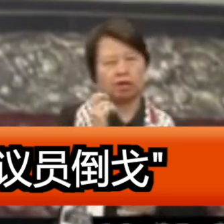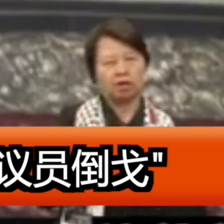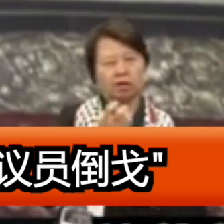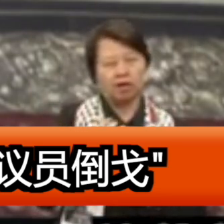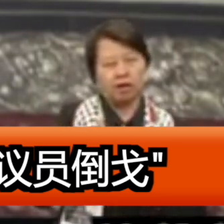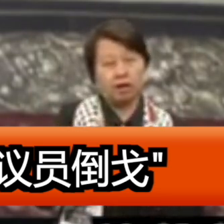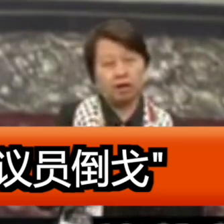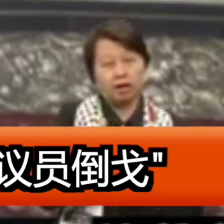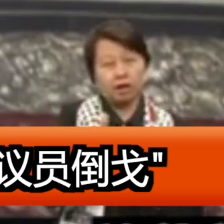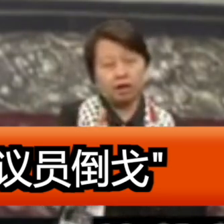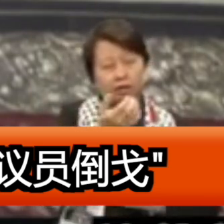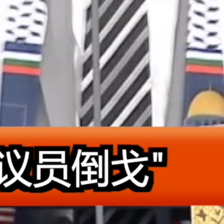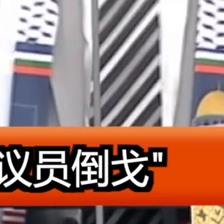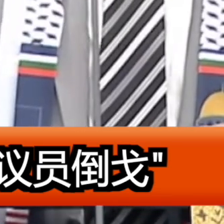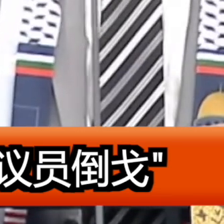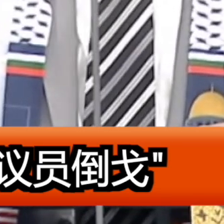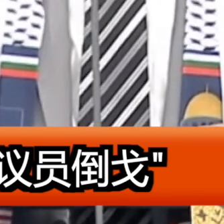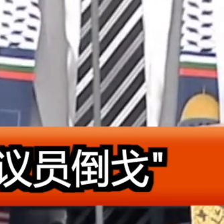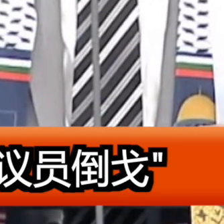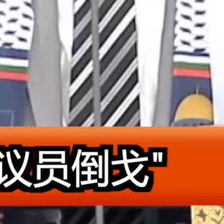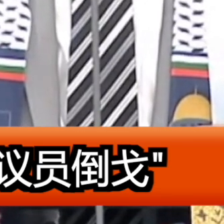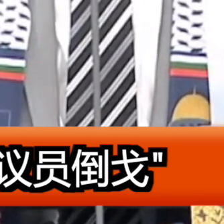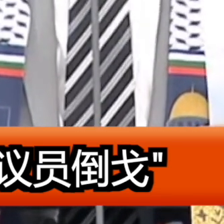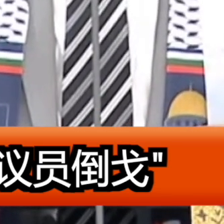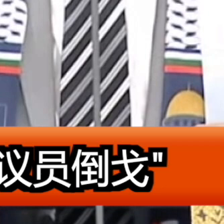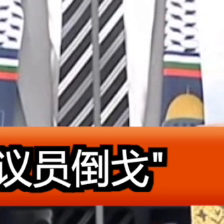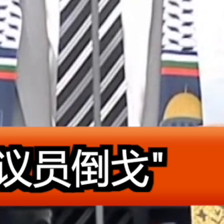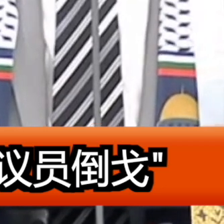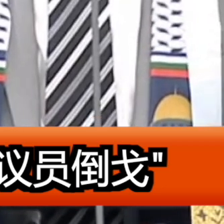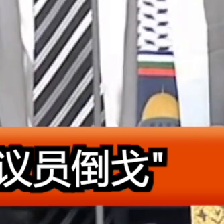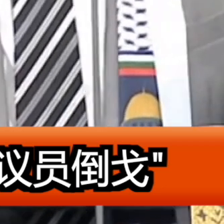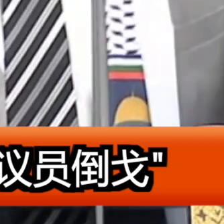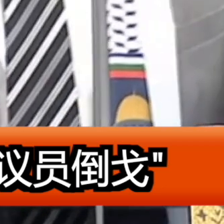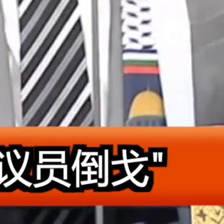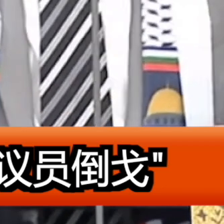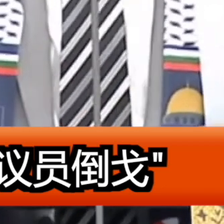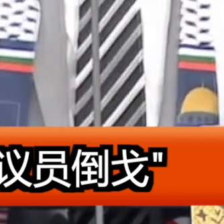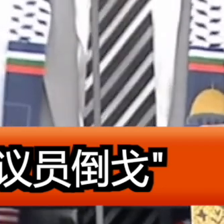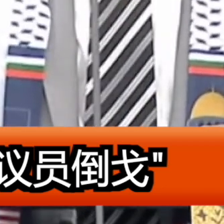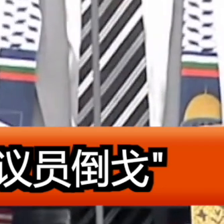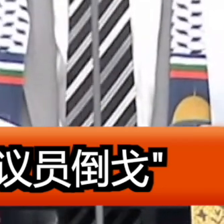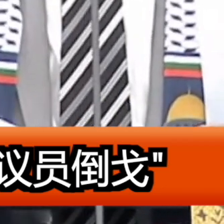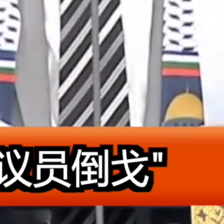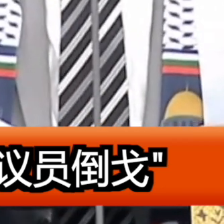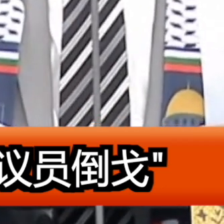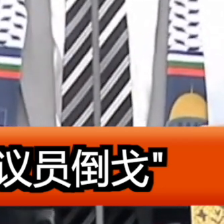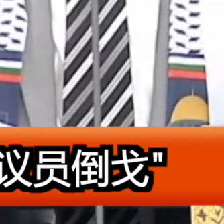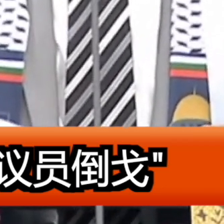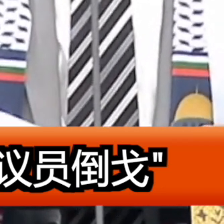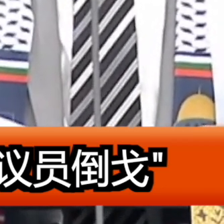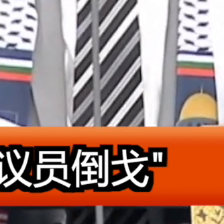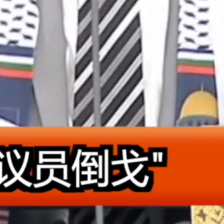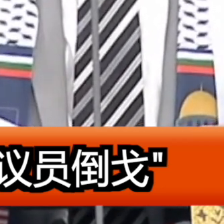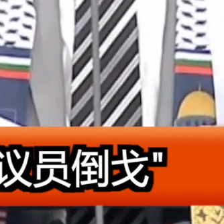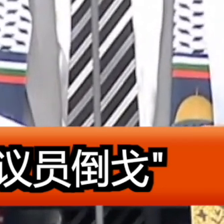结党第五个倒戈的议员，在这之前团结党已经有四名议员转态支持安华，他们分别是江沙国会议员伊斯甘